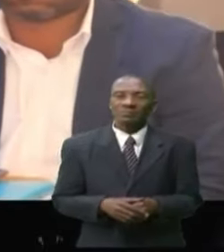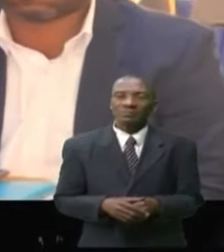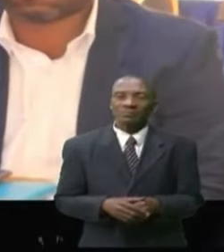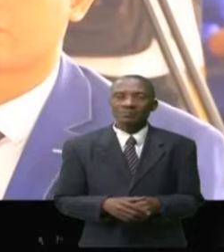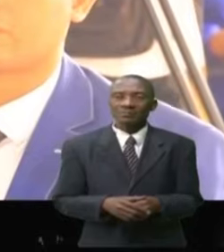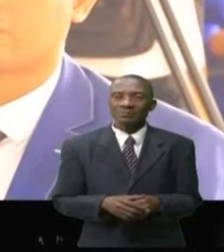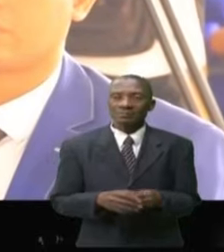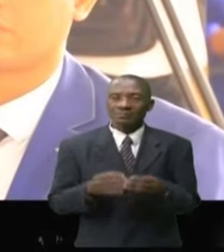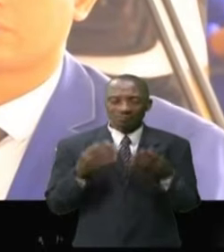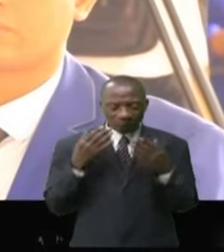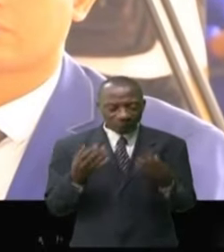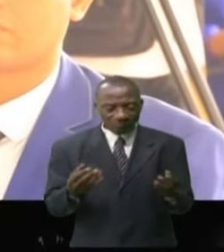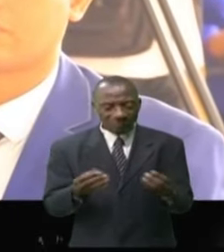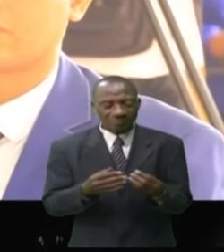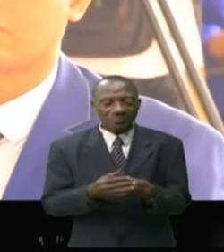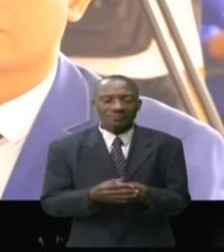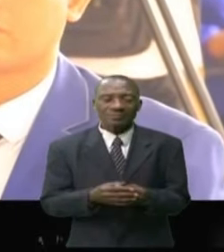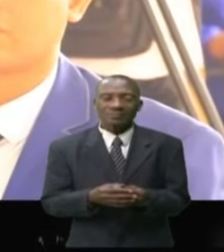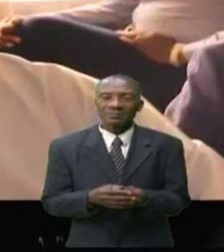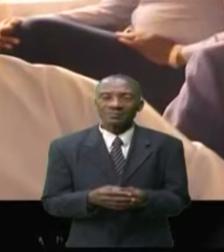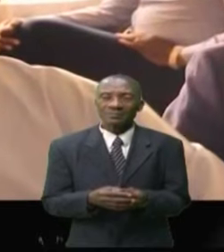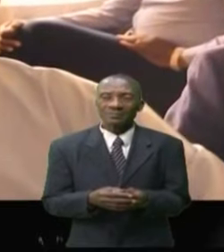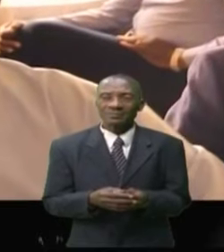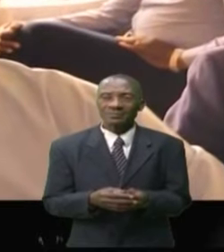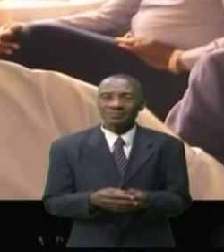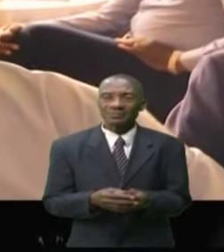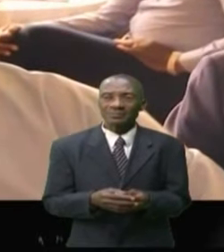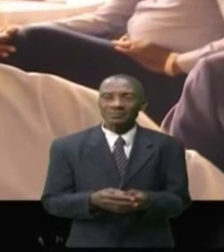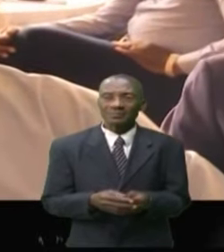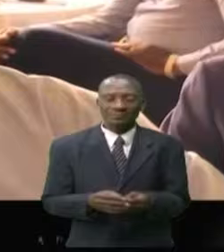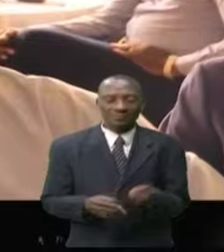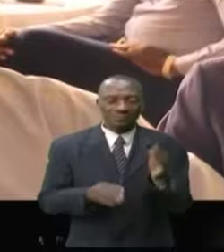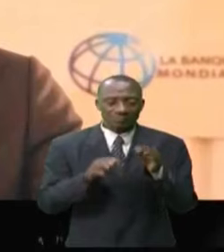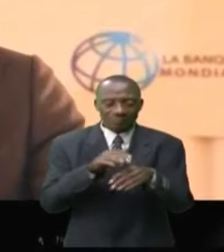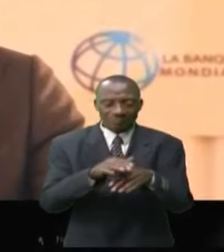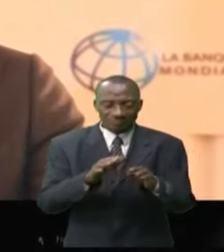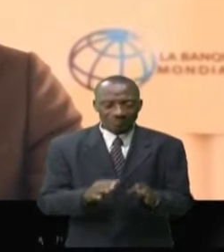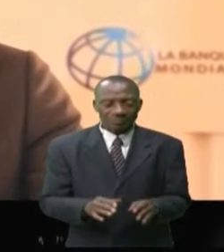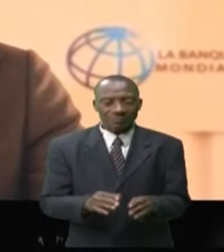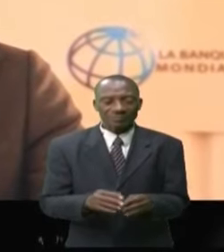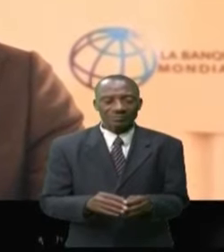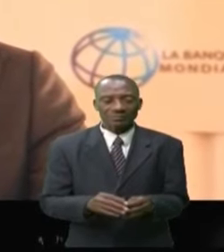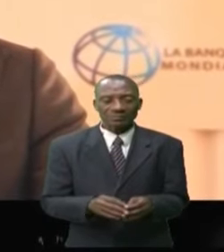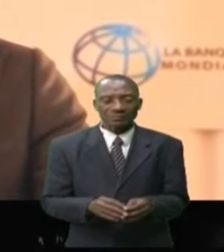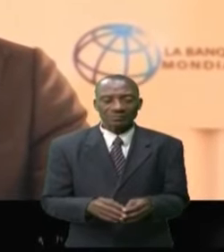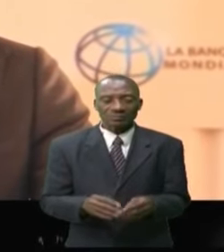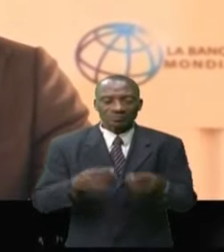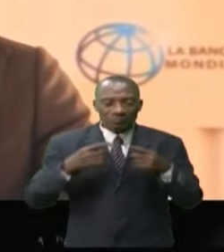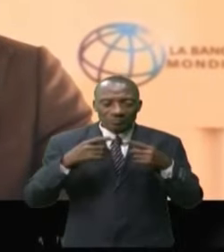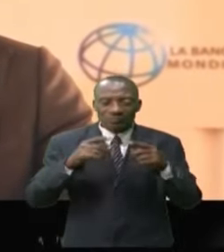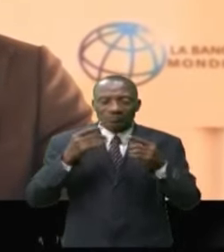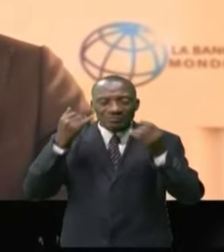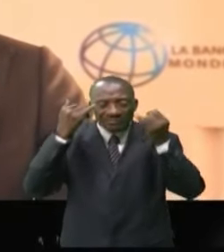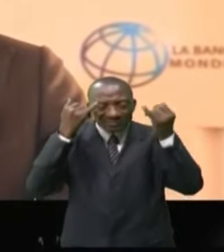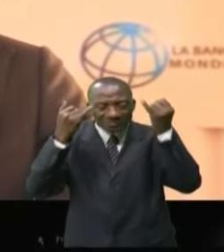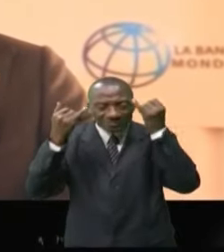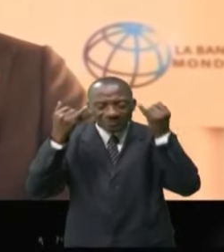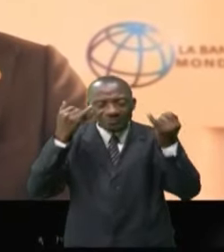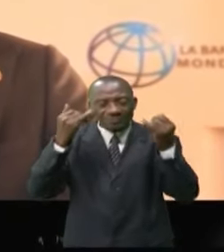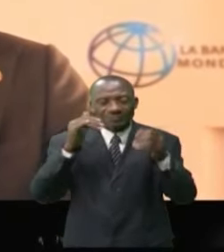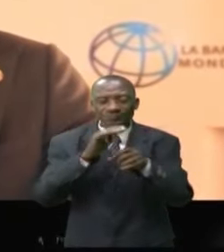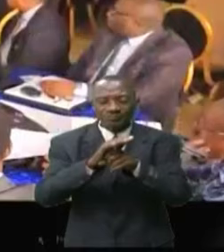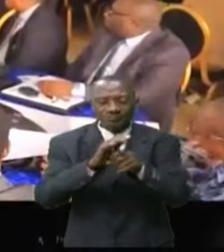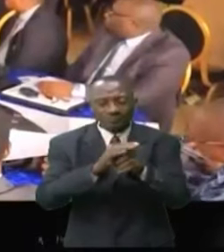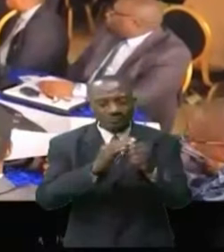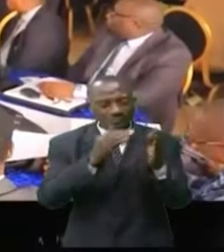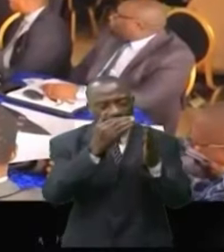retenu dans le cadre de l'autoévaluation pour nous permettre d'élaborer le prochain point pour les C prochaines